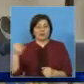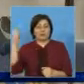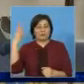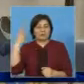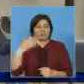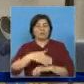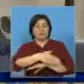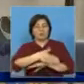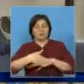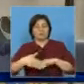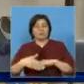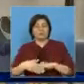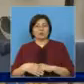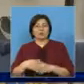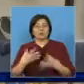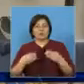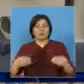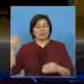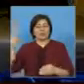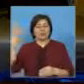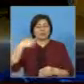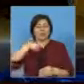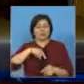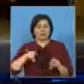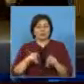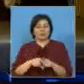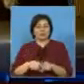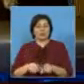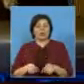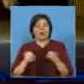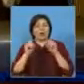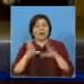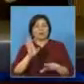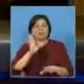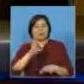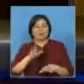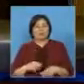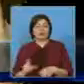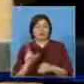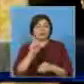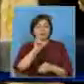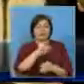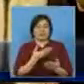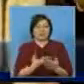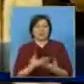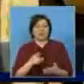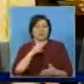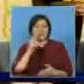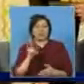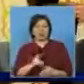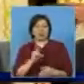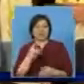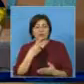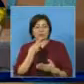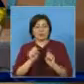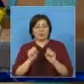на улице яркое, весеннее, и солнце в душе. «Отпусти поводья и лети» – не единственная постановка, которую юный зритель может